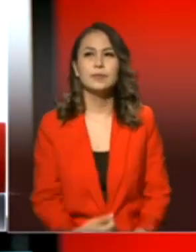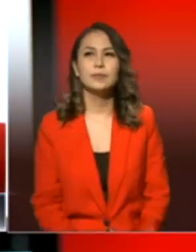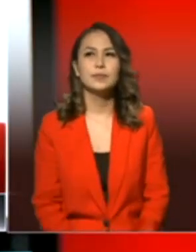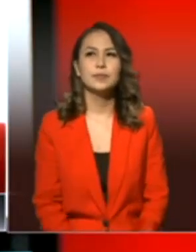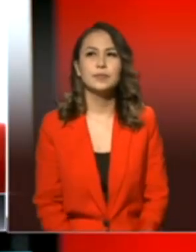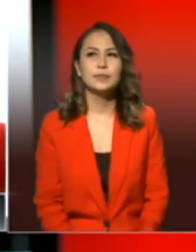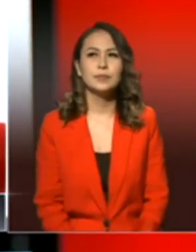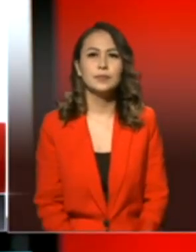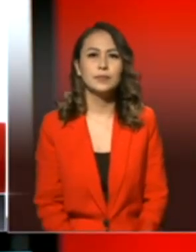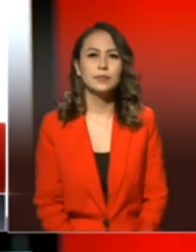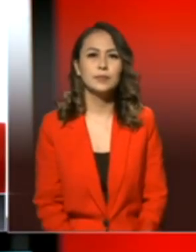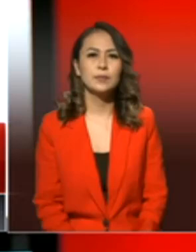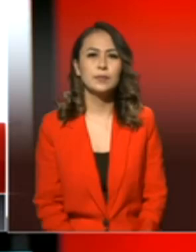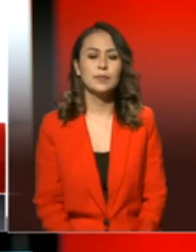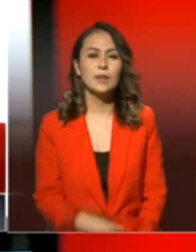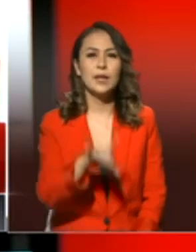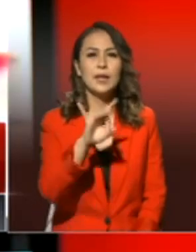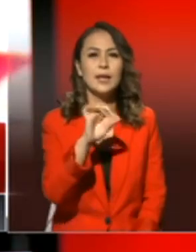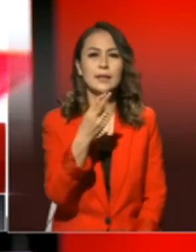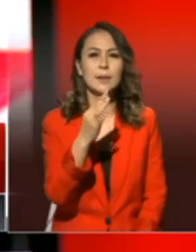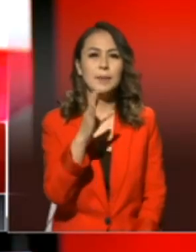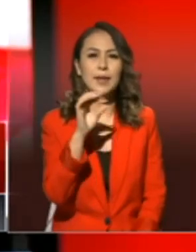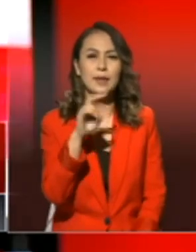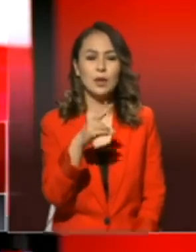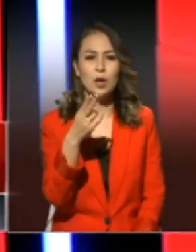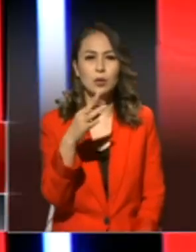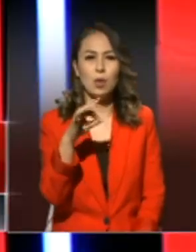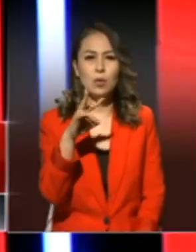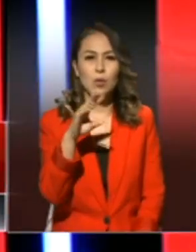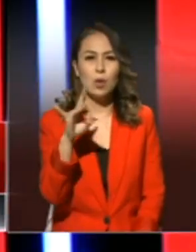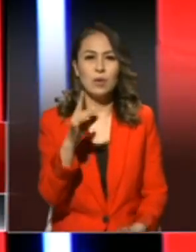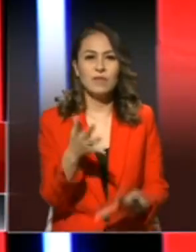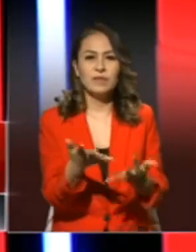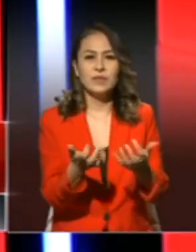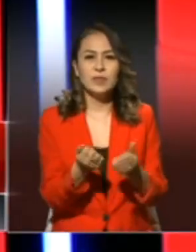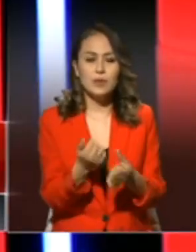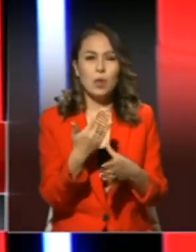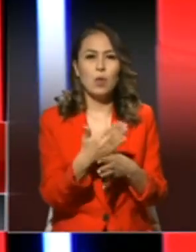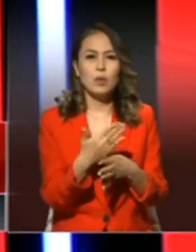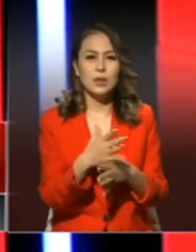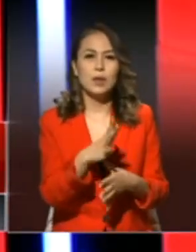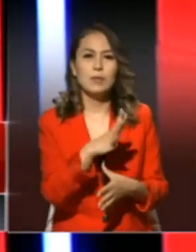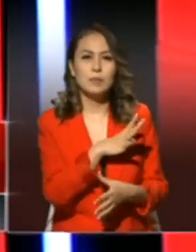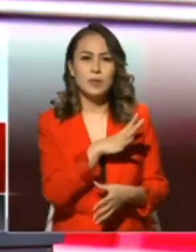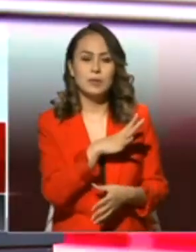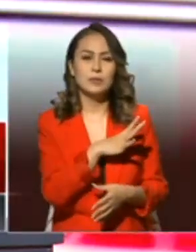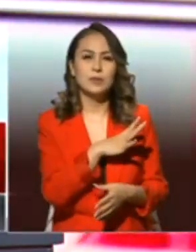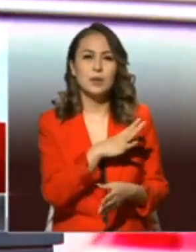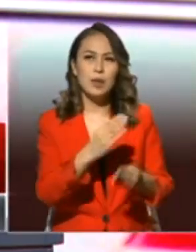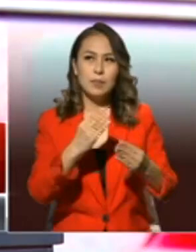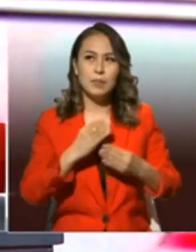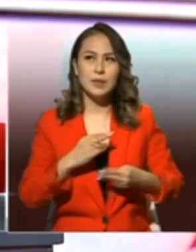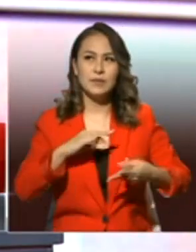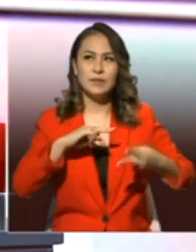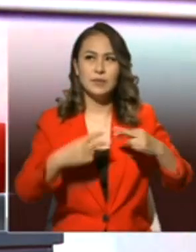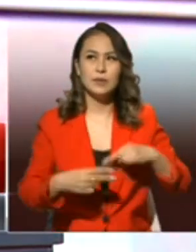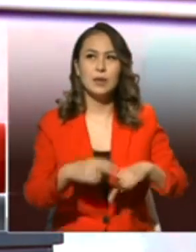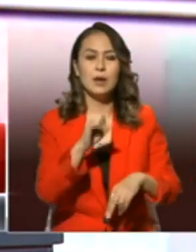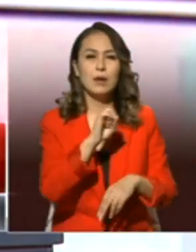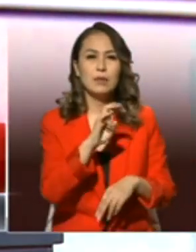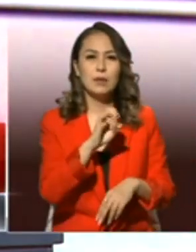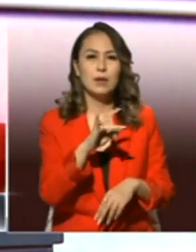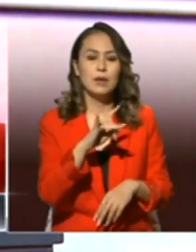тауып. Реципиент, яғни донор алған, донордың көмегіне жүгінген азамат Анар Шәмергенова. Анар